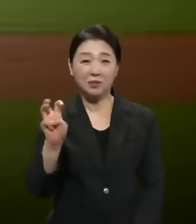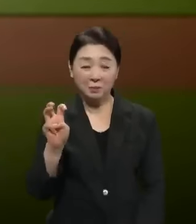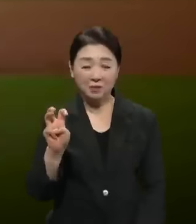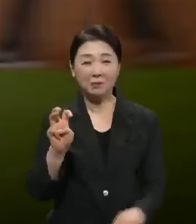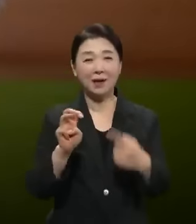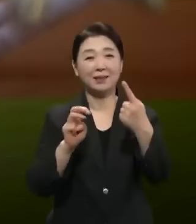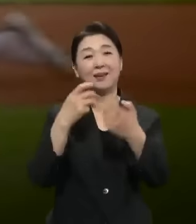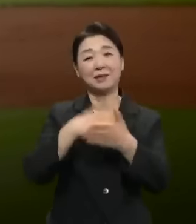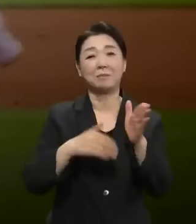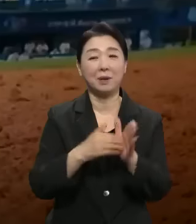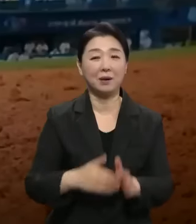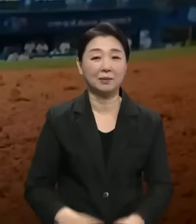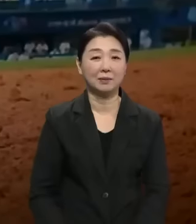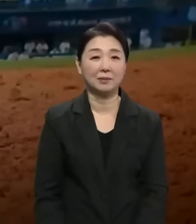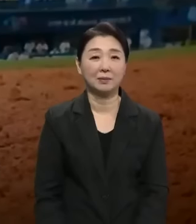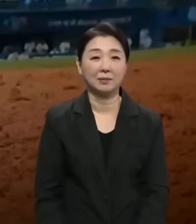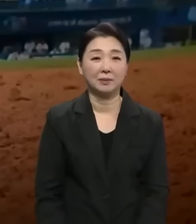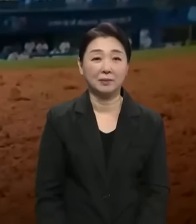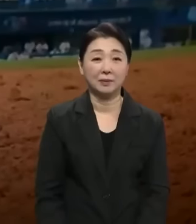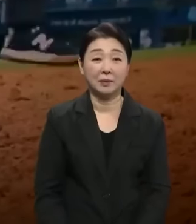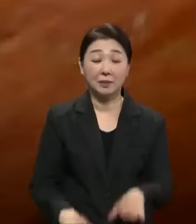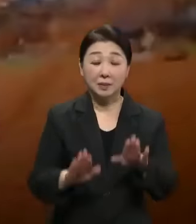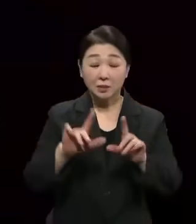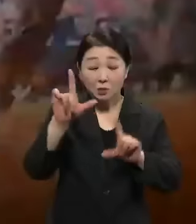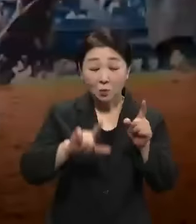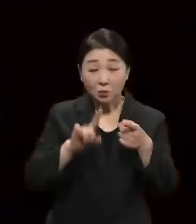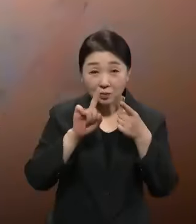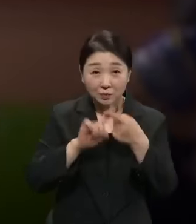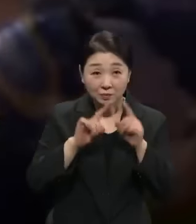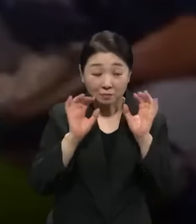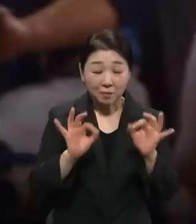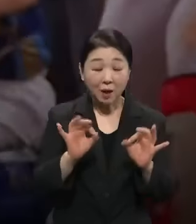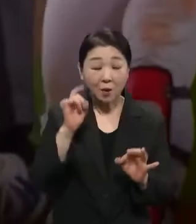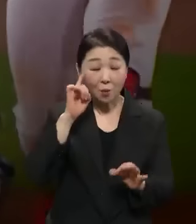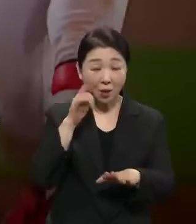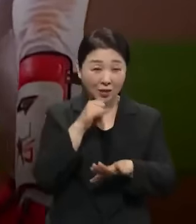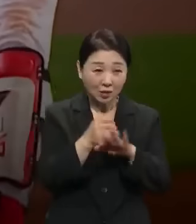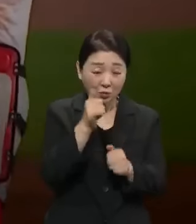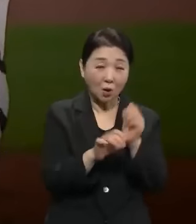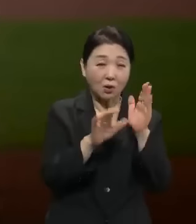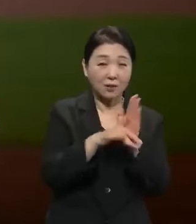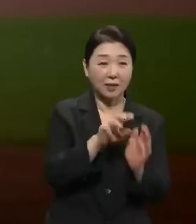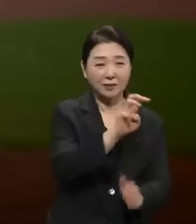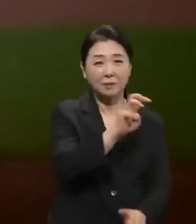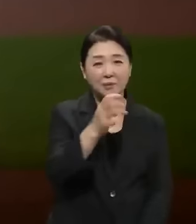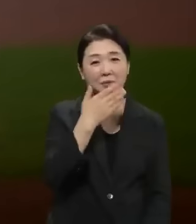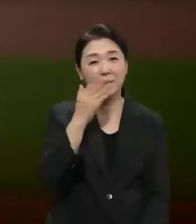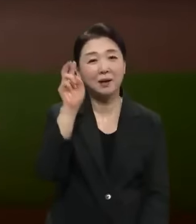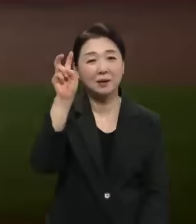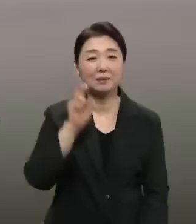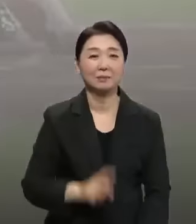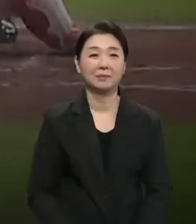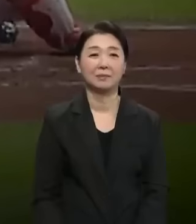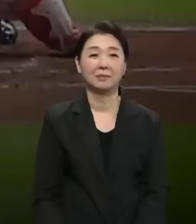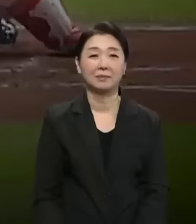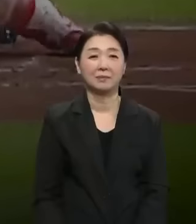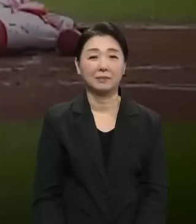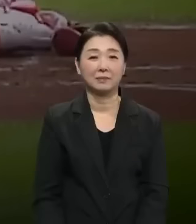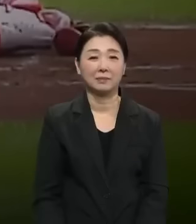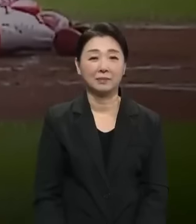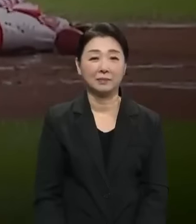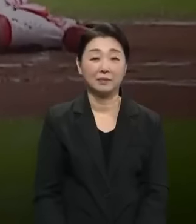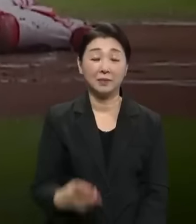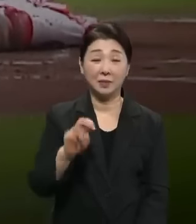1개만 남겨뒀습니다. 지금 추세면 역대 최소 경기 30, 30 기록 달성도 가능할 것 같습니다.